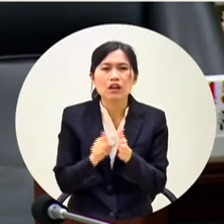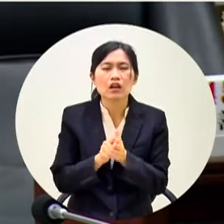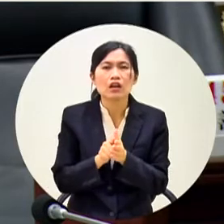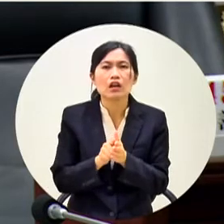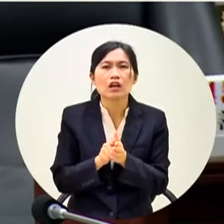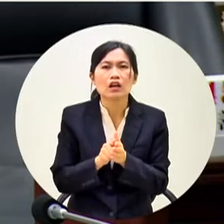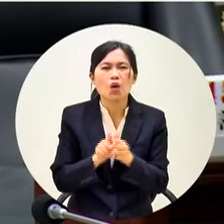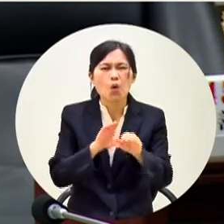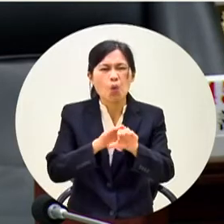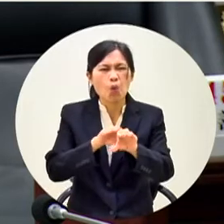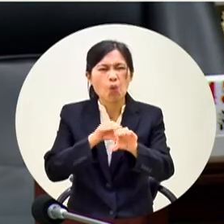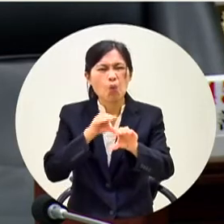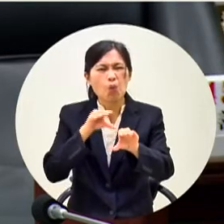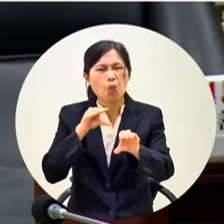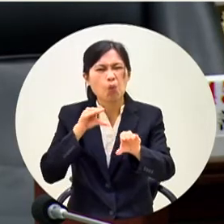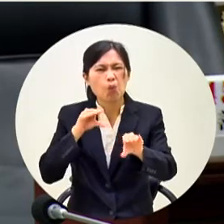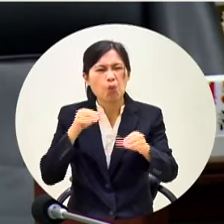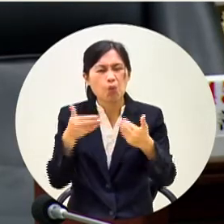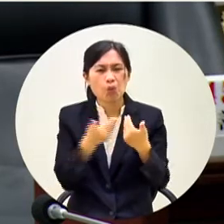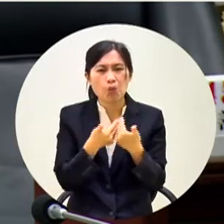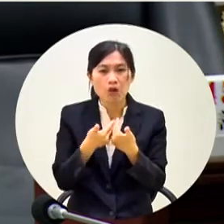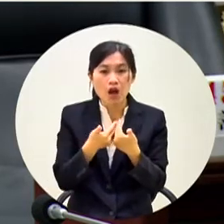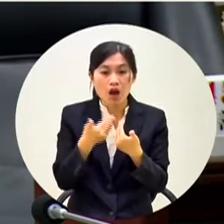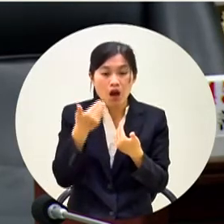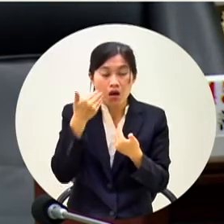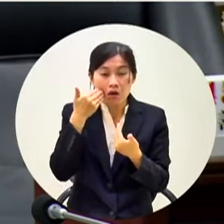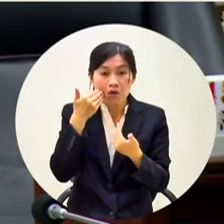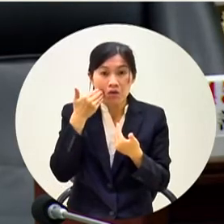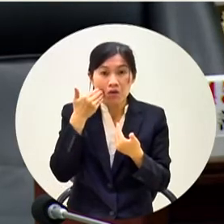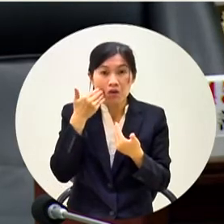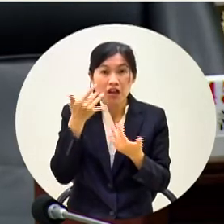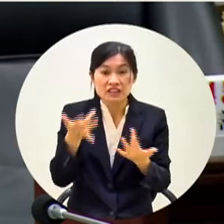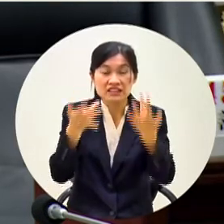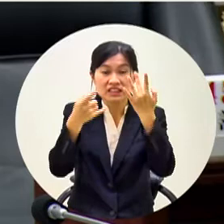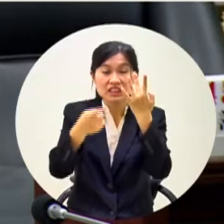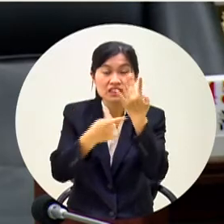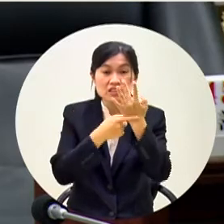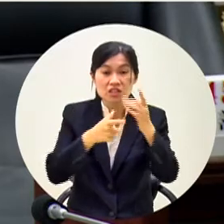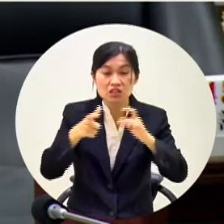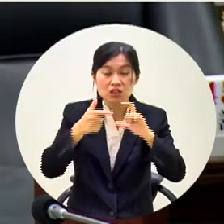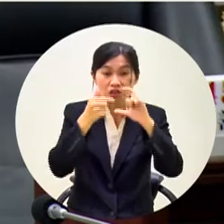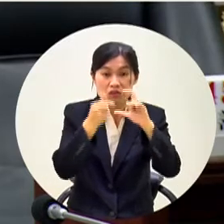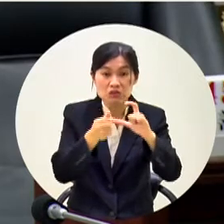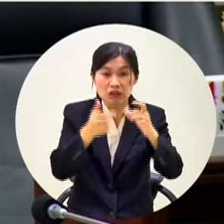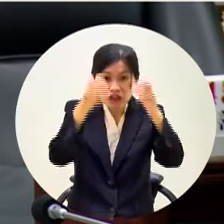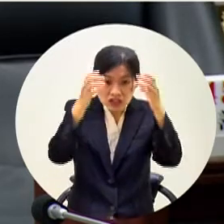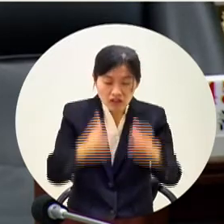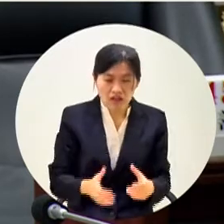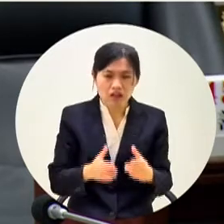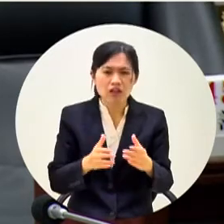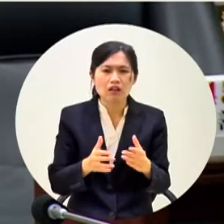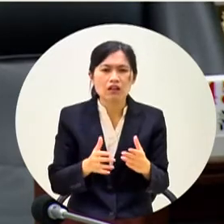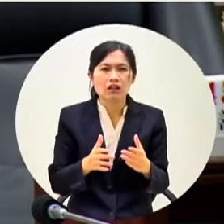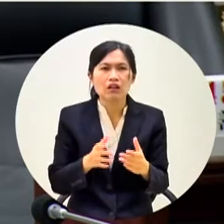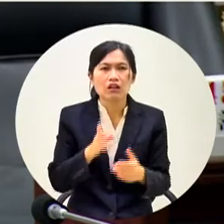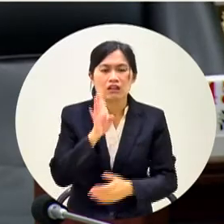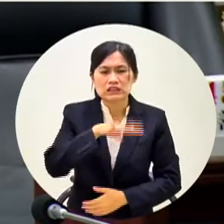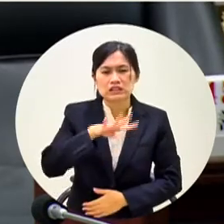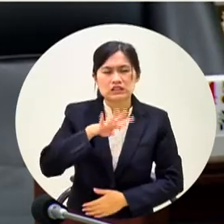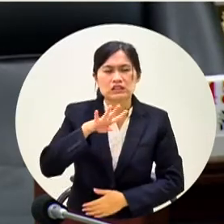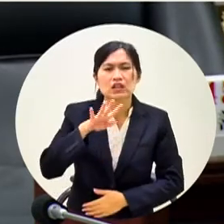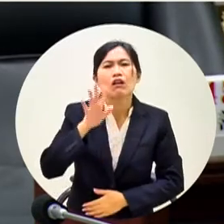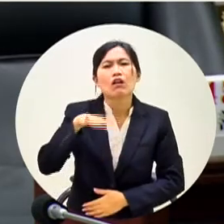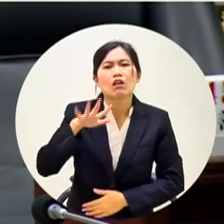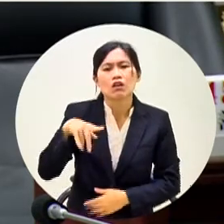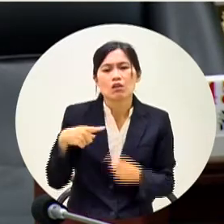搁会堪要安尼产业园区呐？正式营运落，我讲过遐4-5千人会出来伫遮，这根